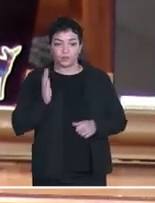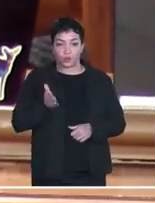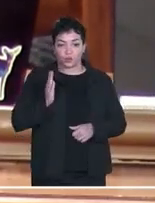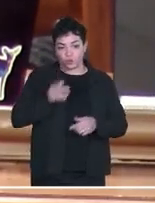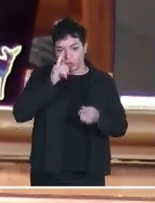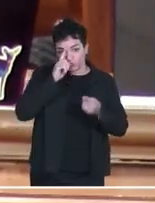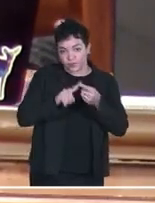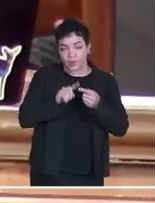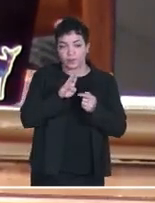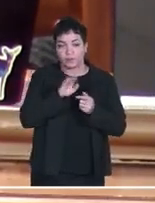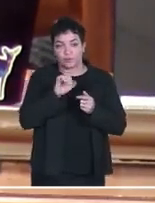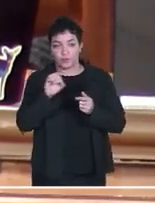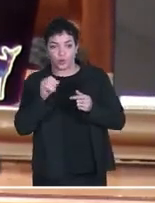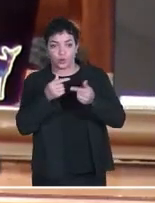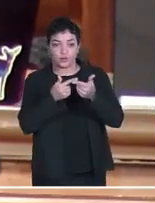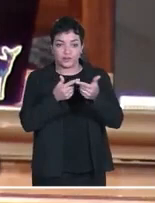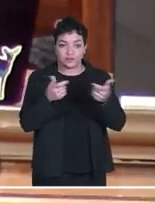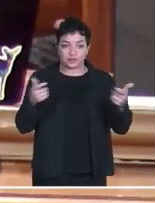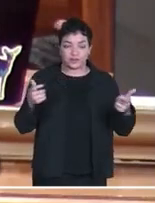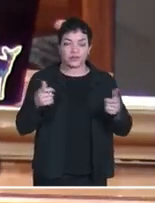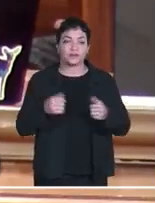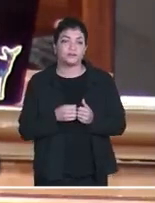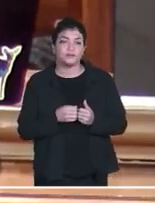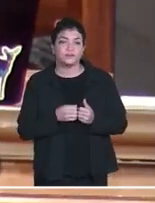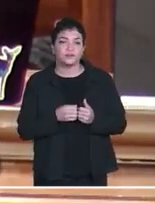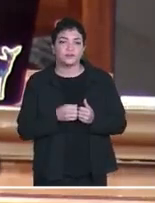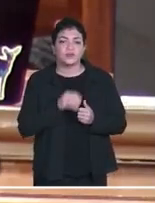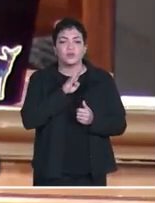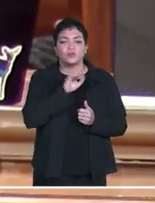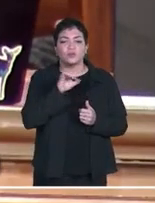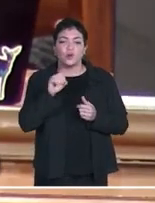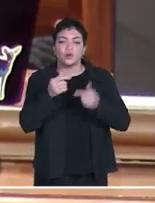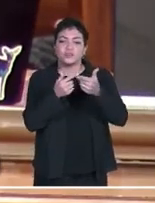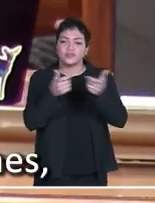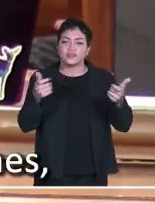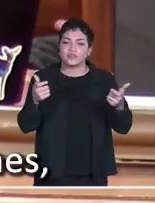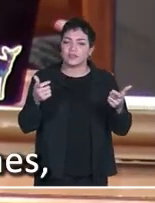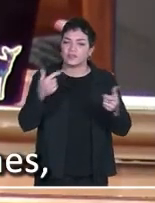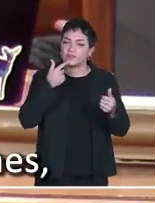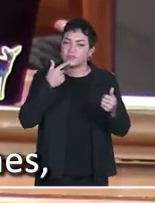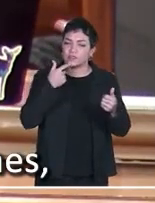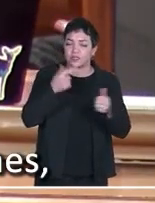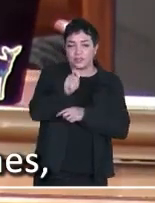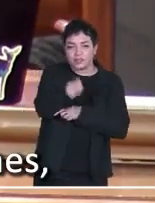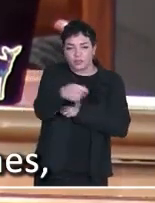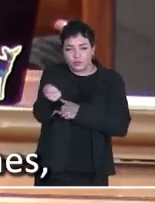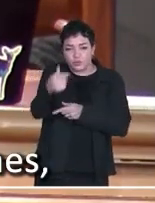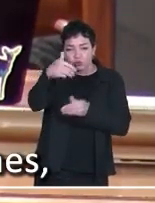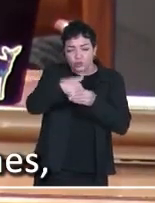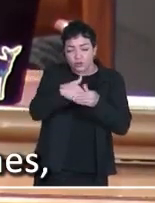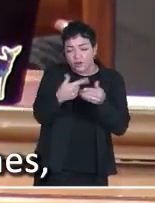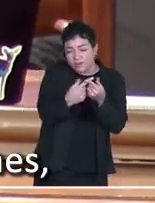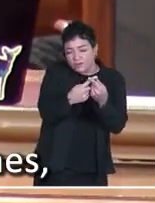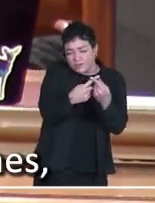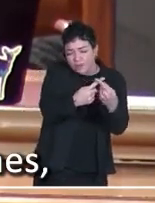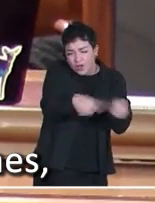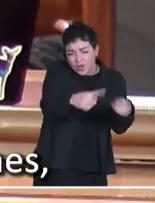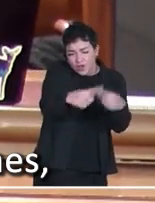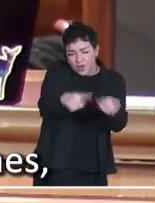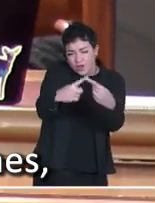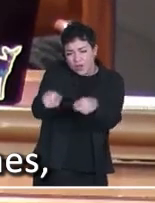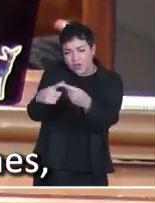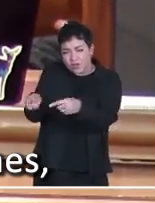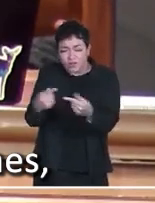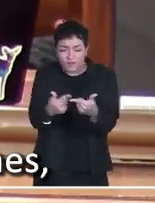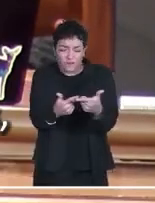ce sujet-là concret, la biodiversité désigne le fait que la nature est composée d'une multitude d'êtres vivants qui constituent